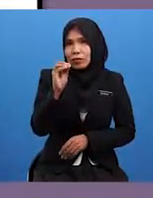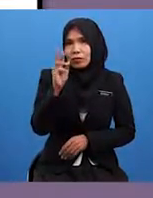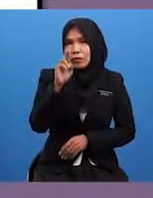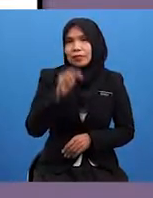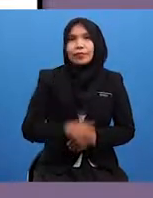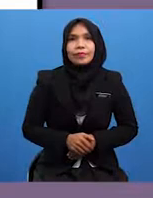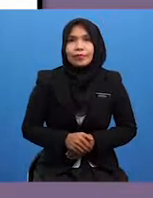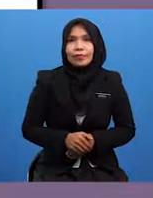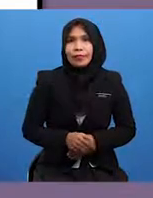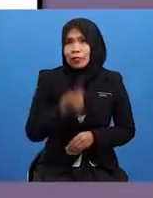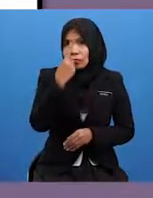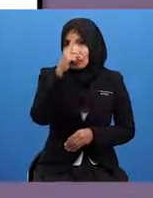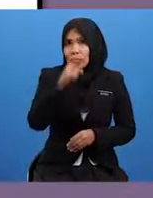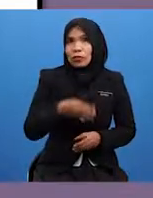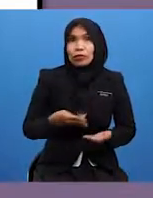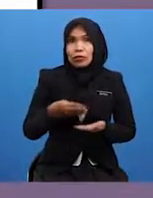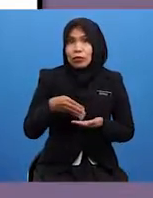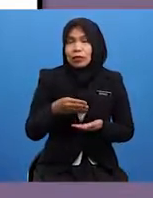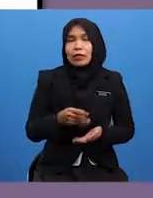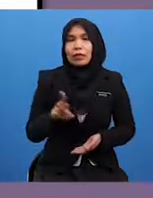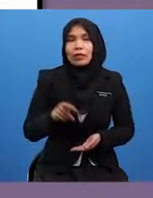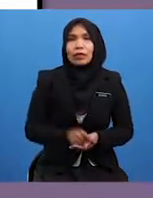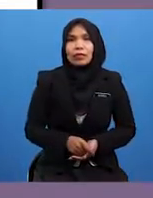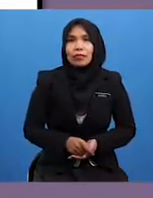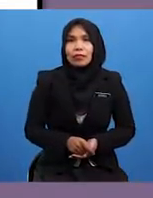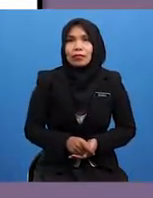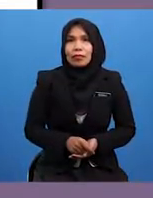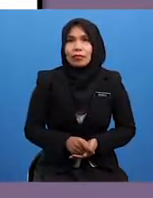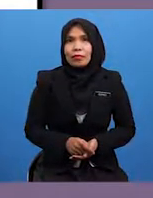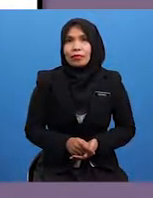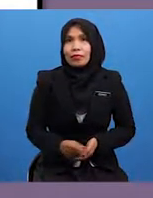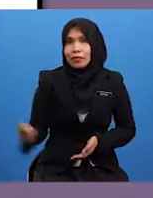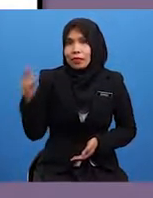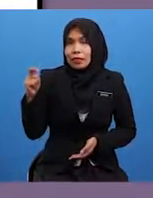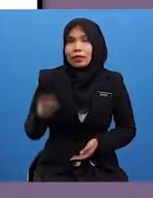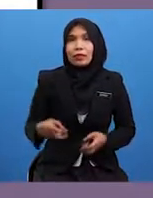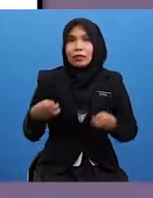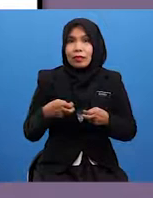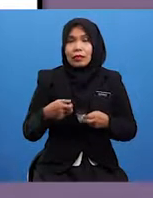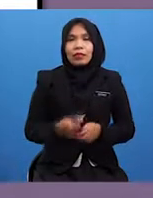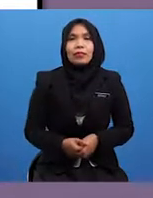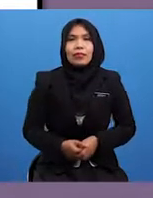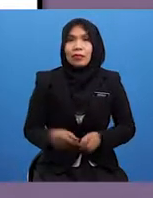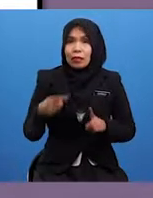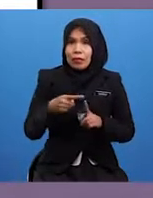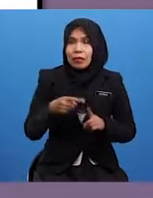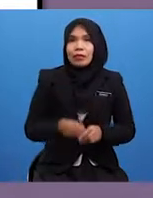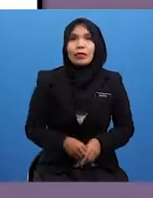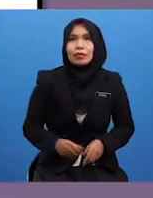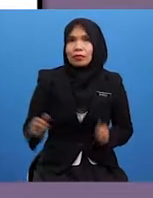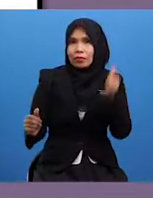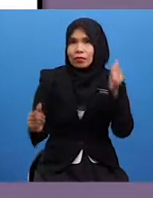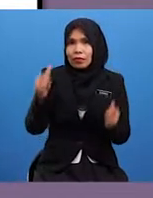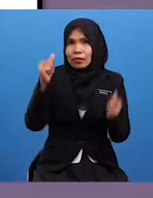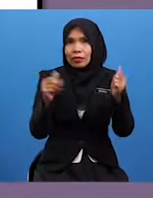kepada kenderaan berenjin seperti kereta, motosikal, lori dan kenderaan yang